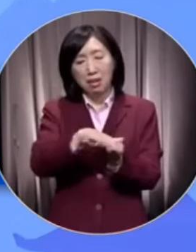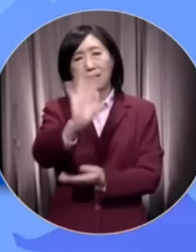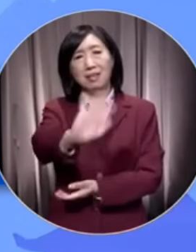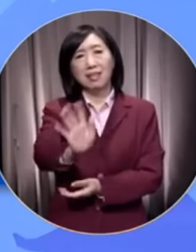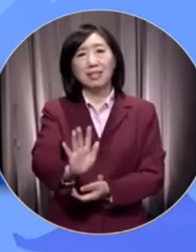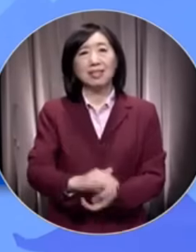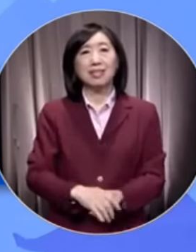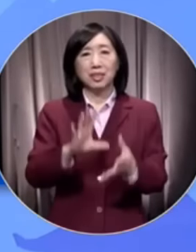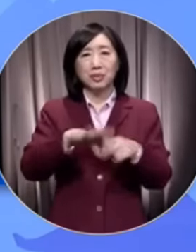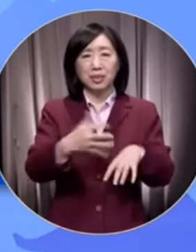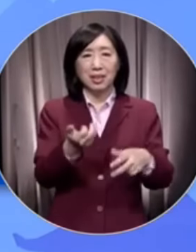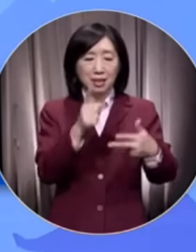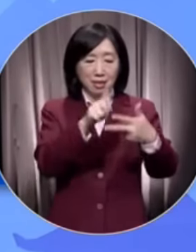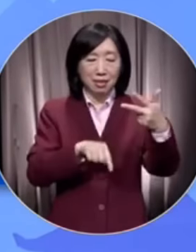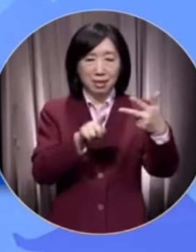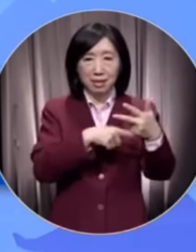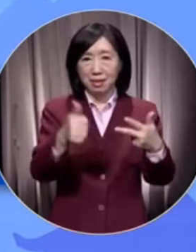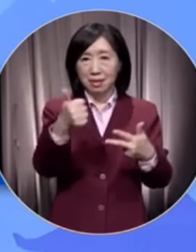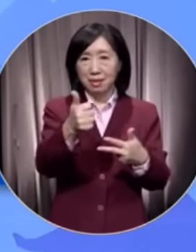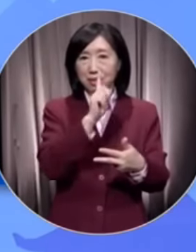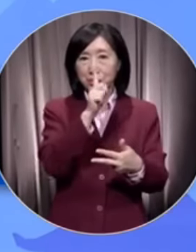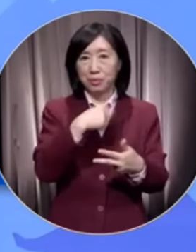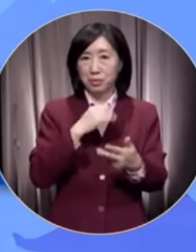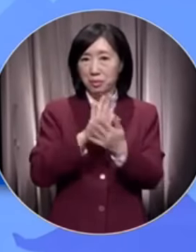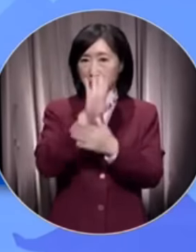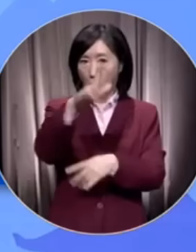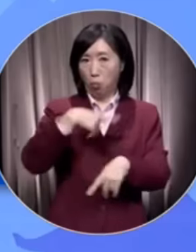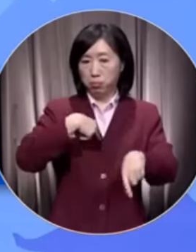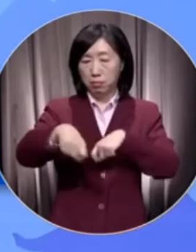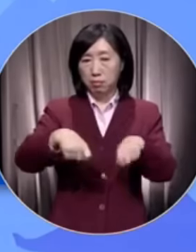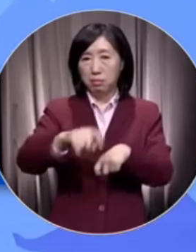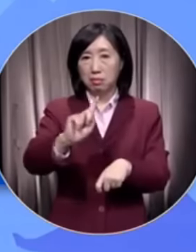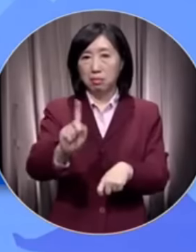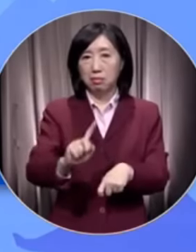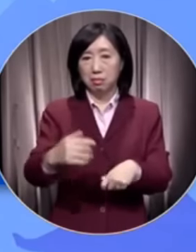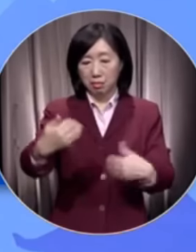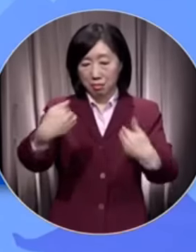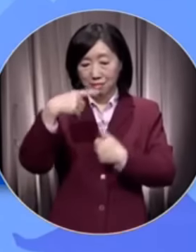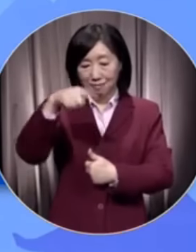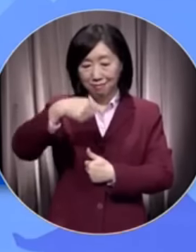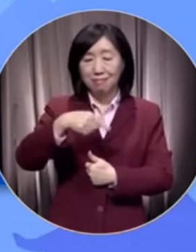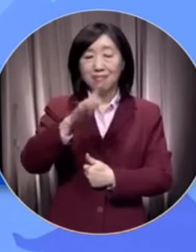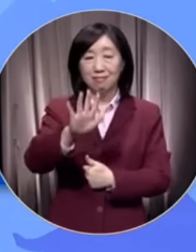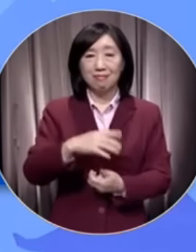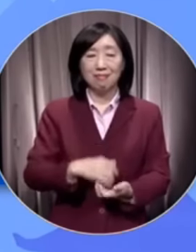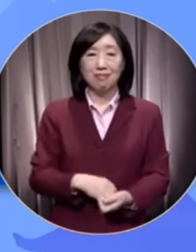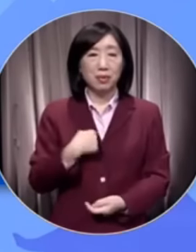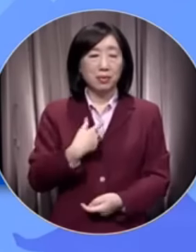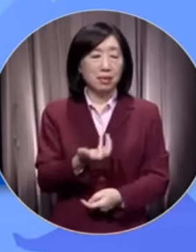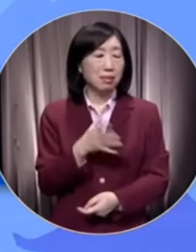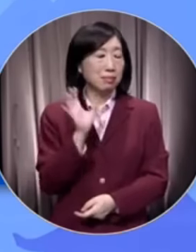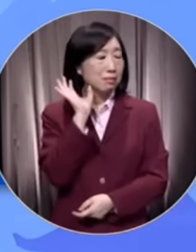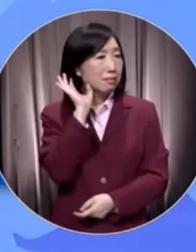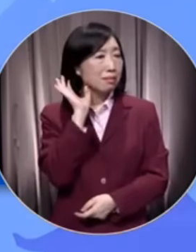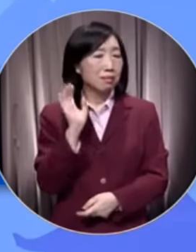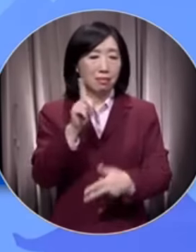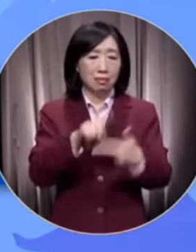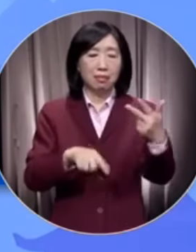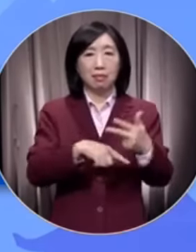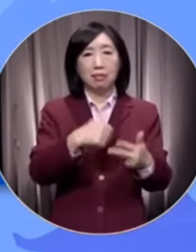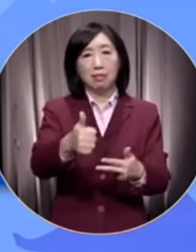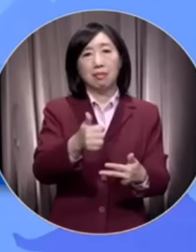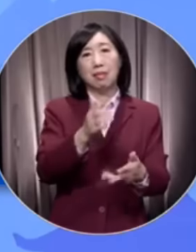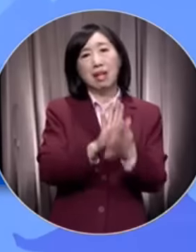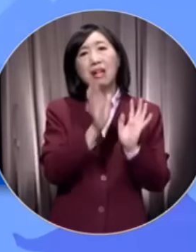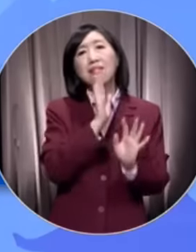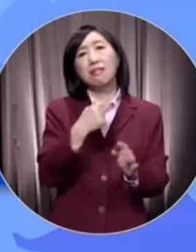主席说了很多他未来要做的事情，也对我有很多的指教，我仔细听起来，朱主席还是